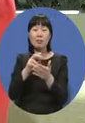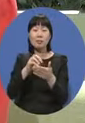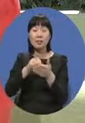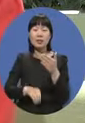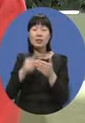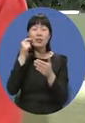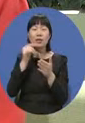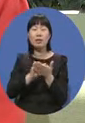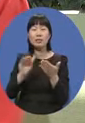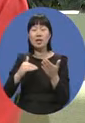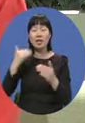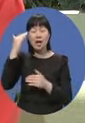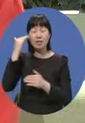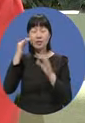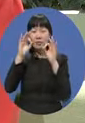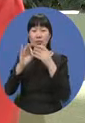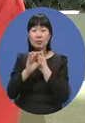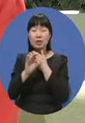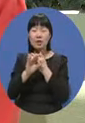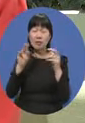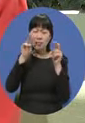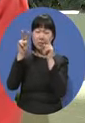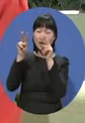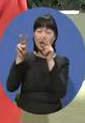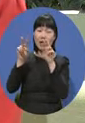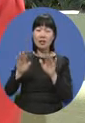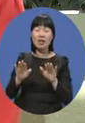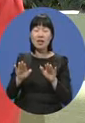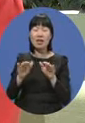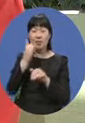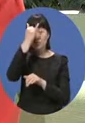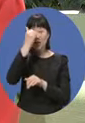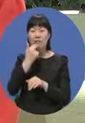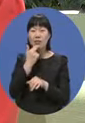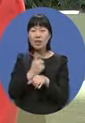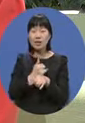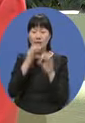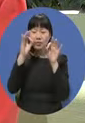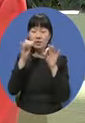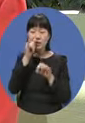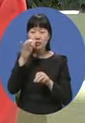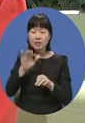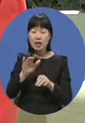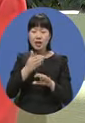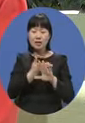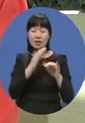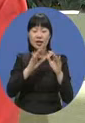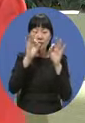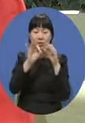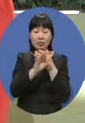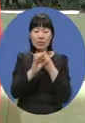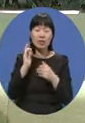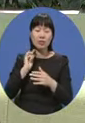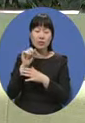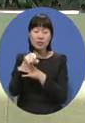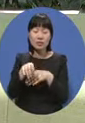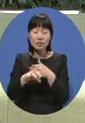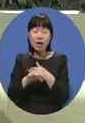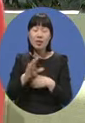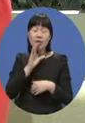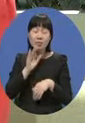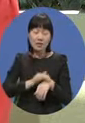없어요 그러니까 우리나라 같은 경우에는 이렇게 빤히 쳐다 보면은 무례하다고 보잖아요 근데 이제 외국 같은 경우에는 고개 숙이면 쟤 진짜